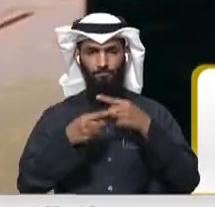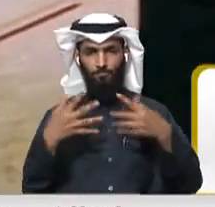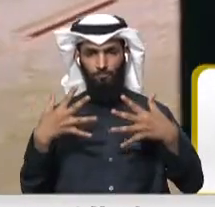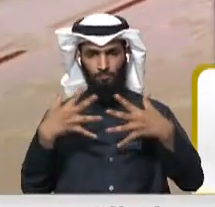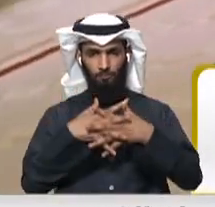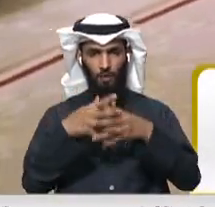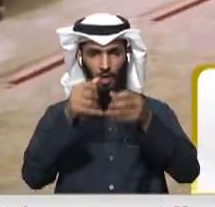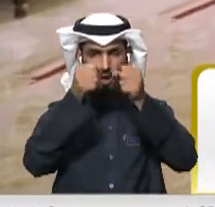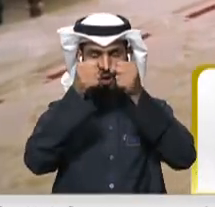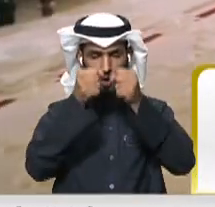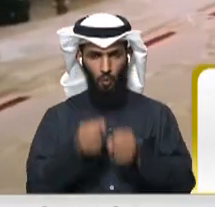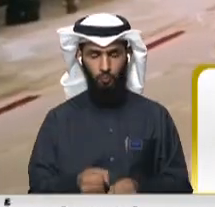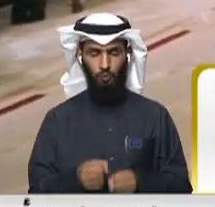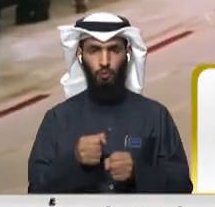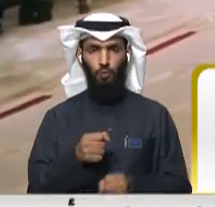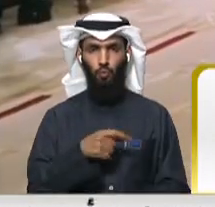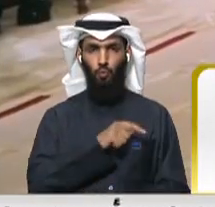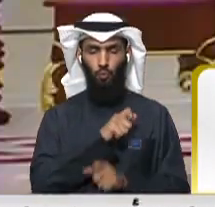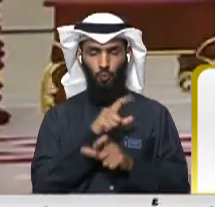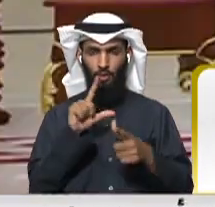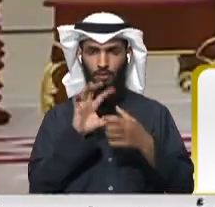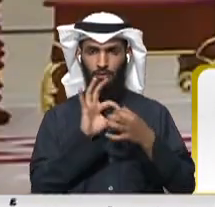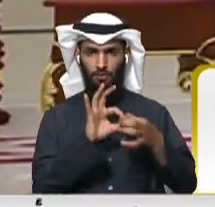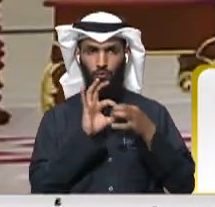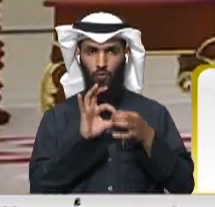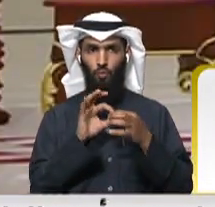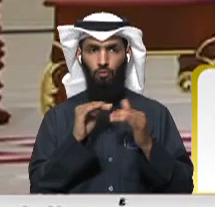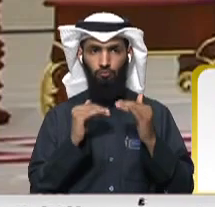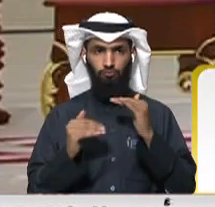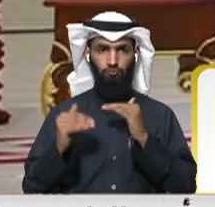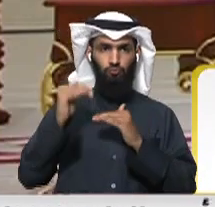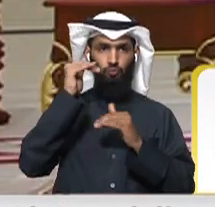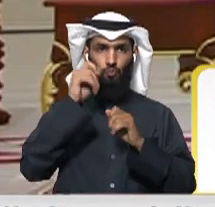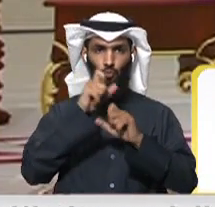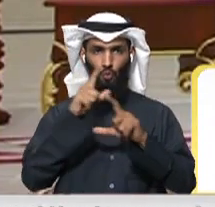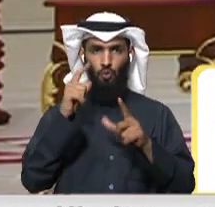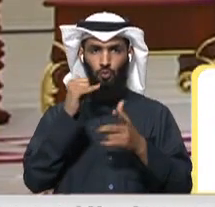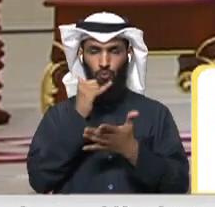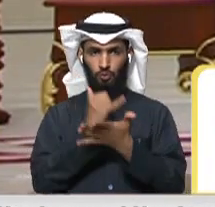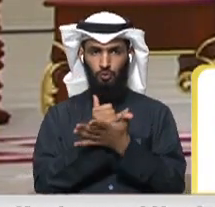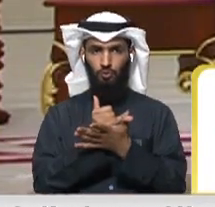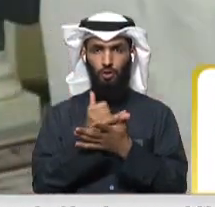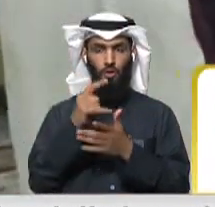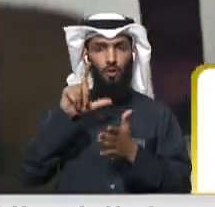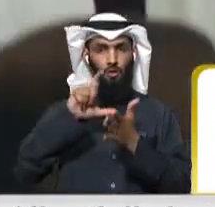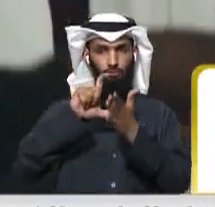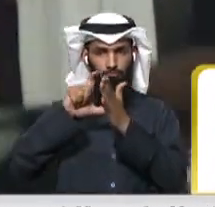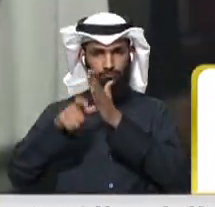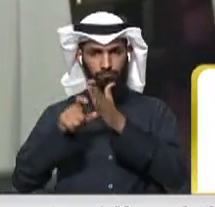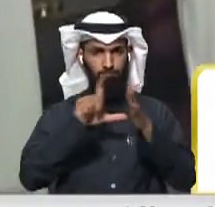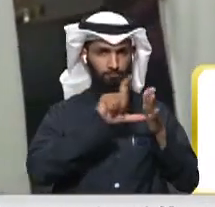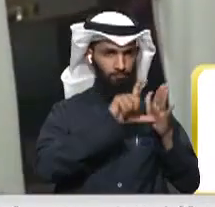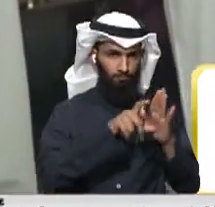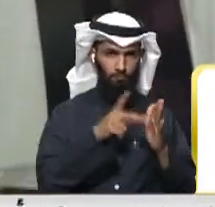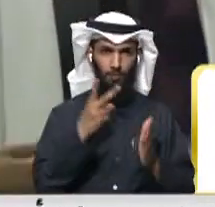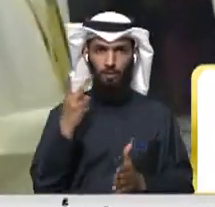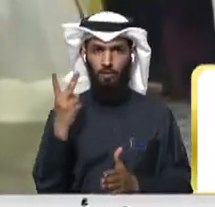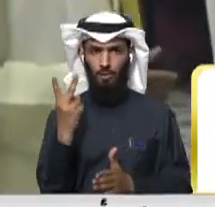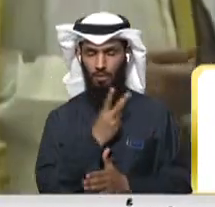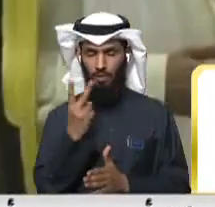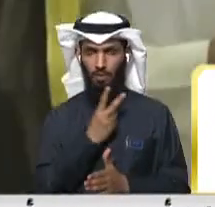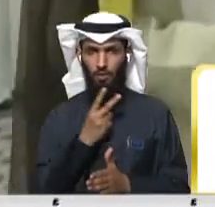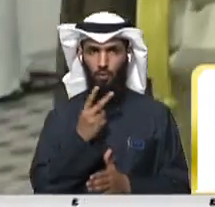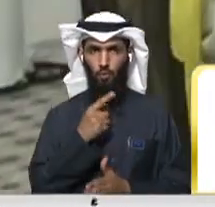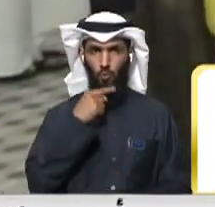وراسخ يعززها التنسيق عالي المستوى بين القيادتين الحكيمتين في البلدين الشقيقين